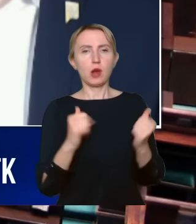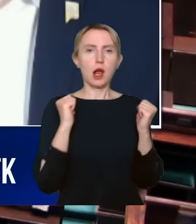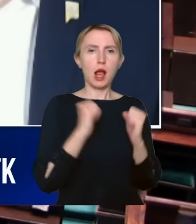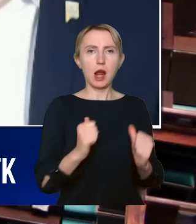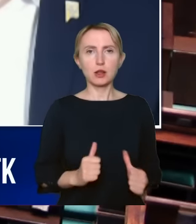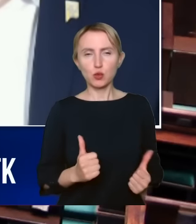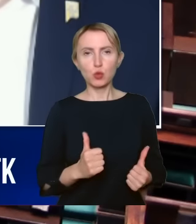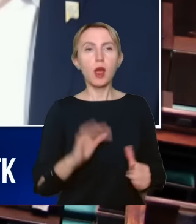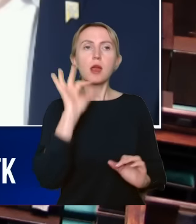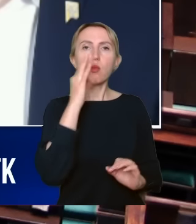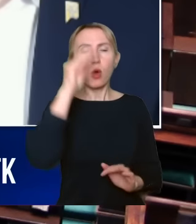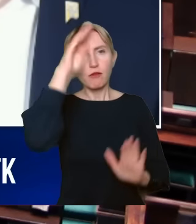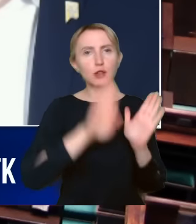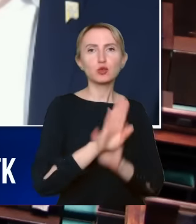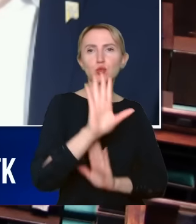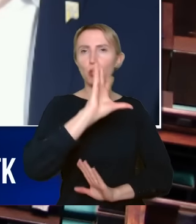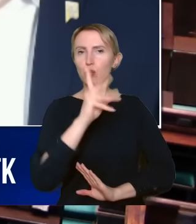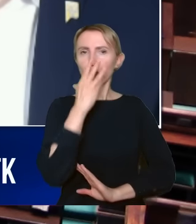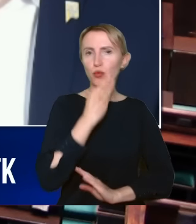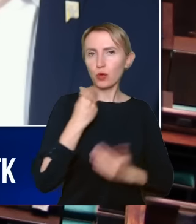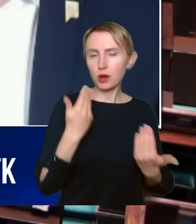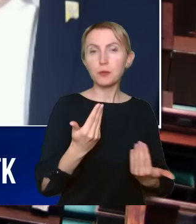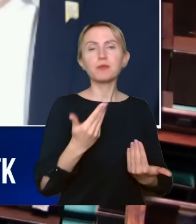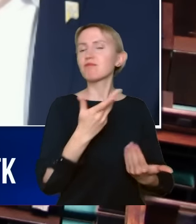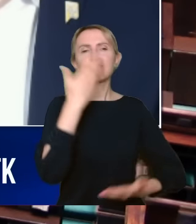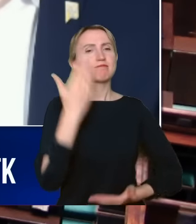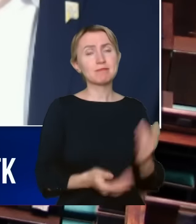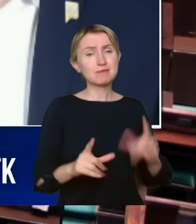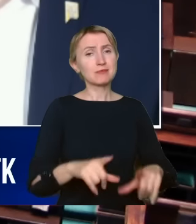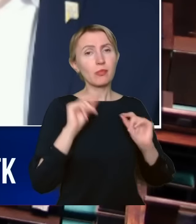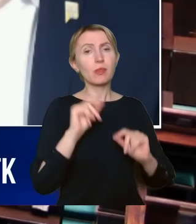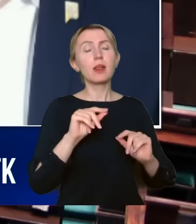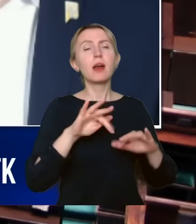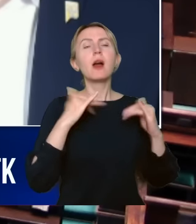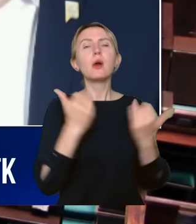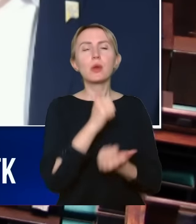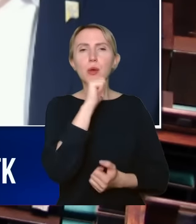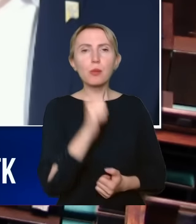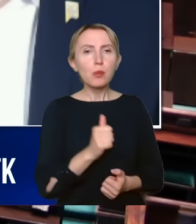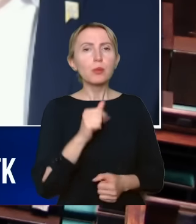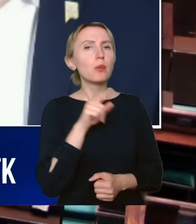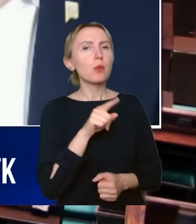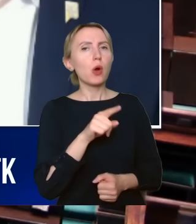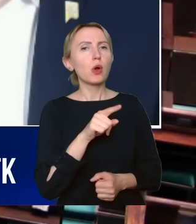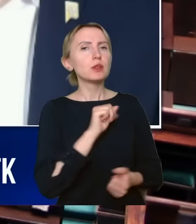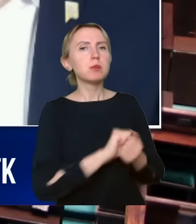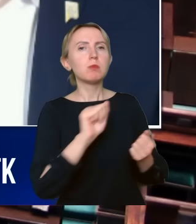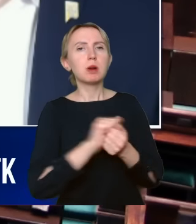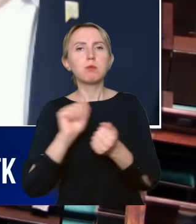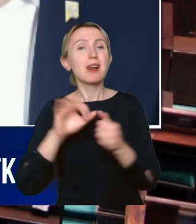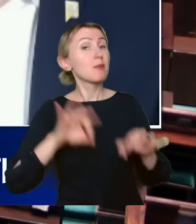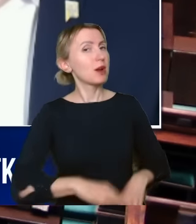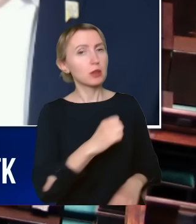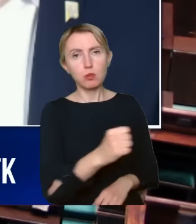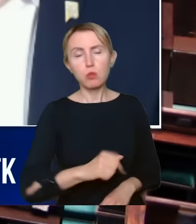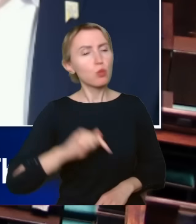młodzi, wykształceni, atrakcyjni społecznie, przegrają te wybory do Parlamentu Europejskiego, bo sieją spustoszenie. I panie pośle,